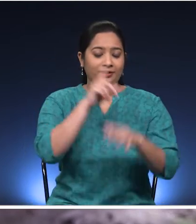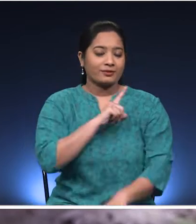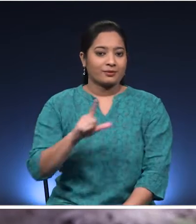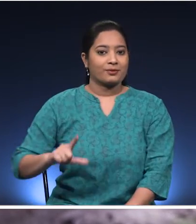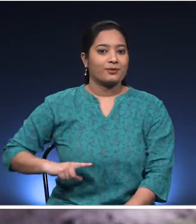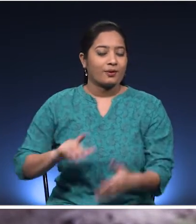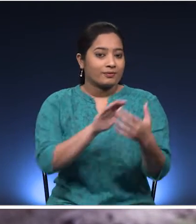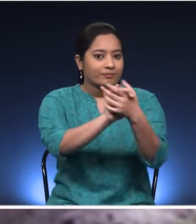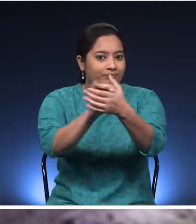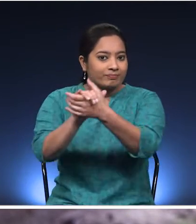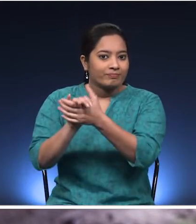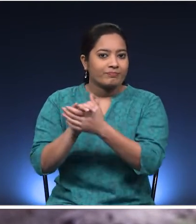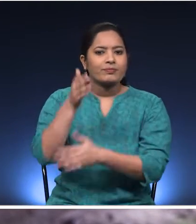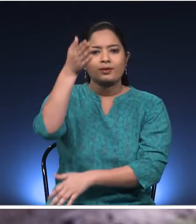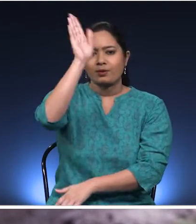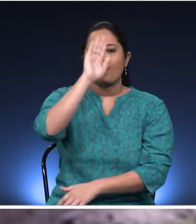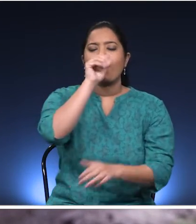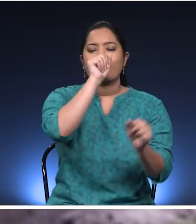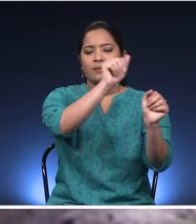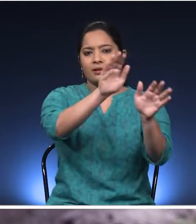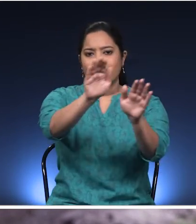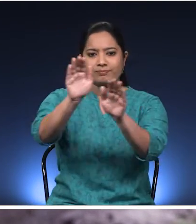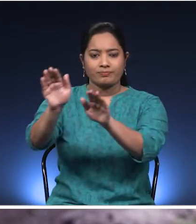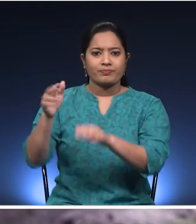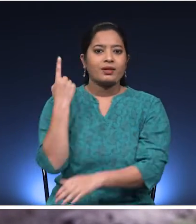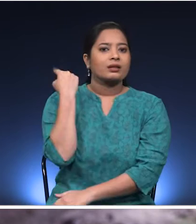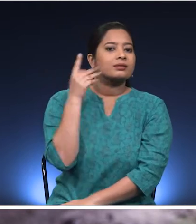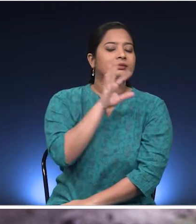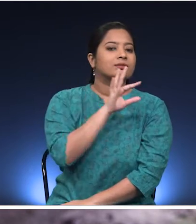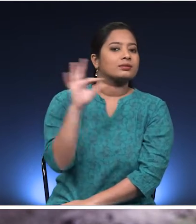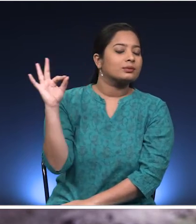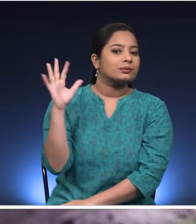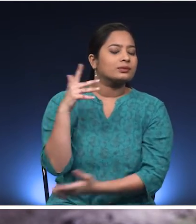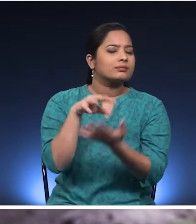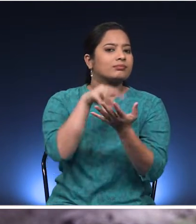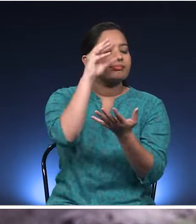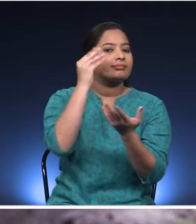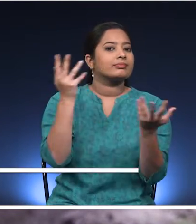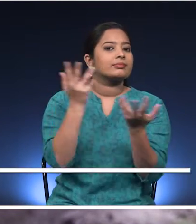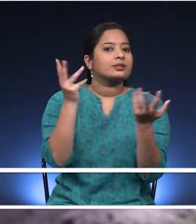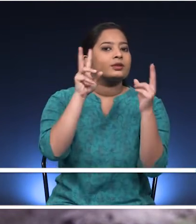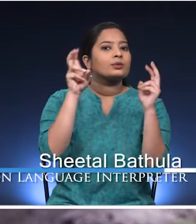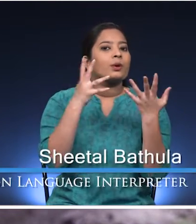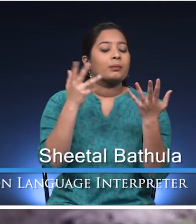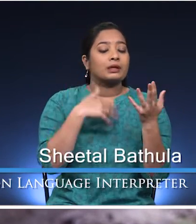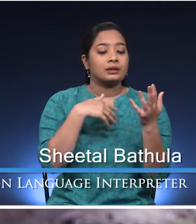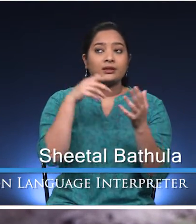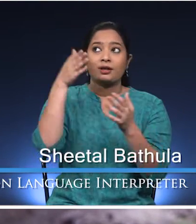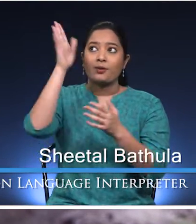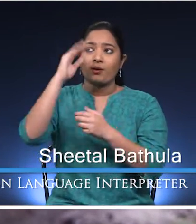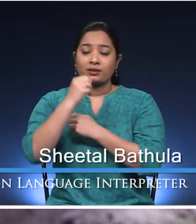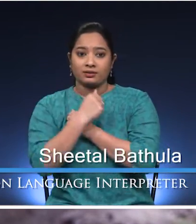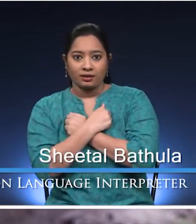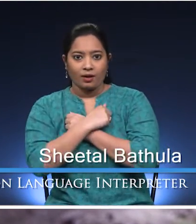जय मसीह की दोस्तों, परमेश्वर आपको आशीष दे। पिछले हफ्ते हमने ये सीखा था कि